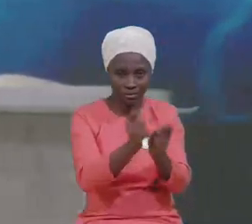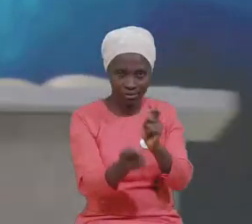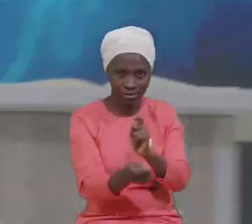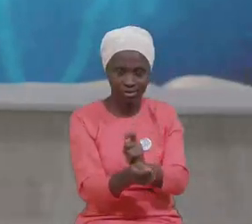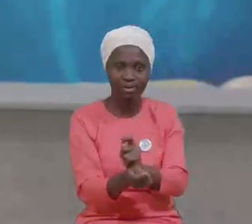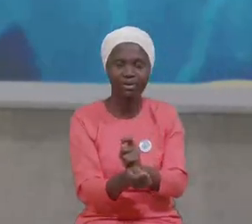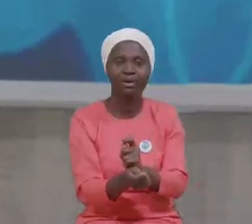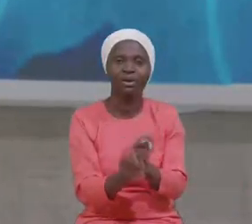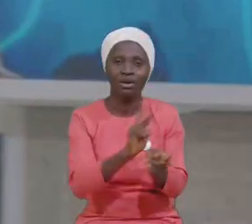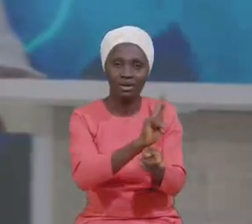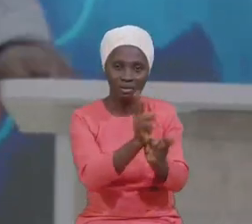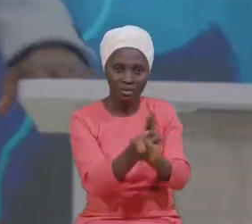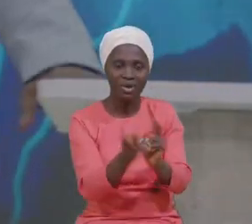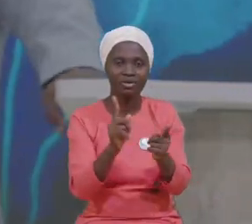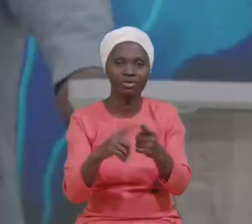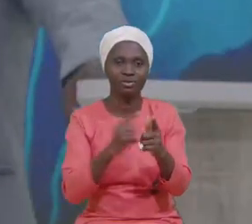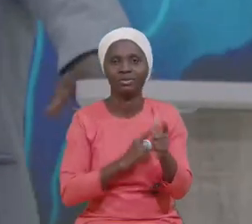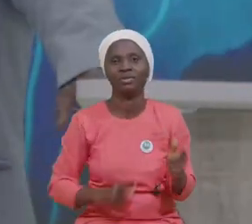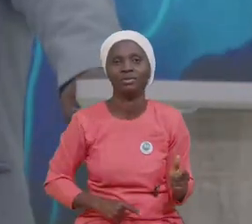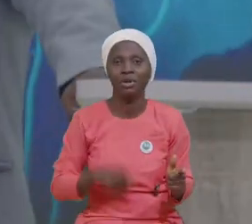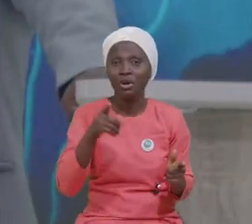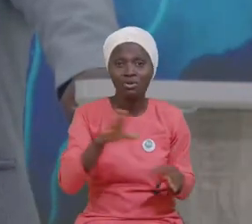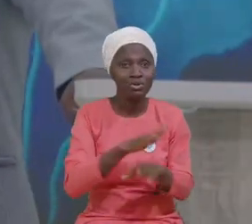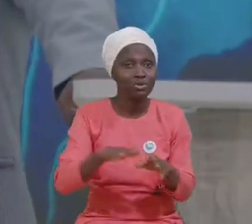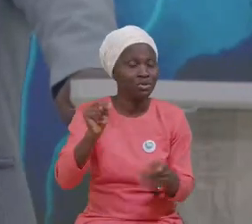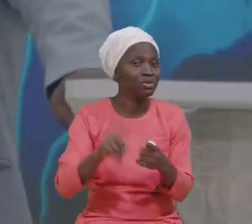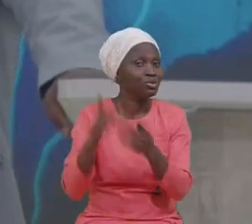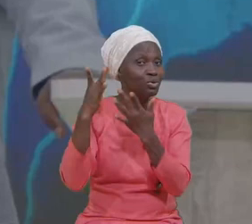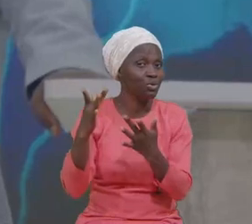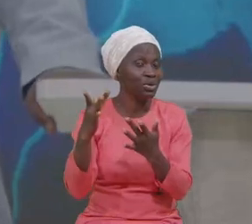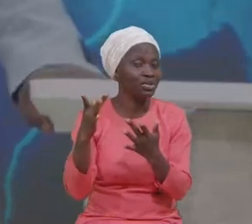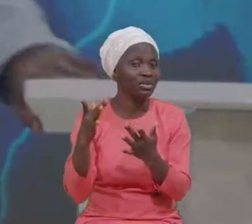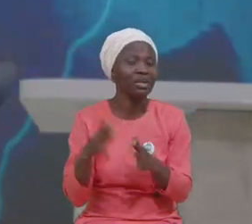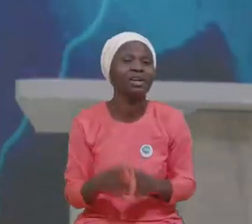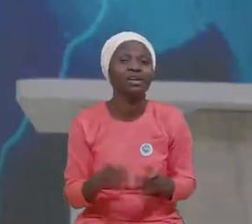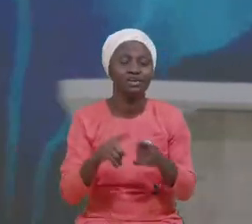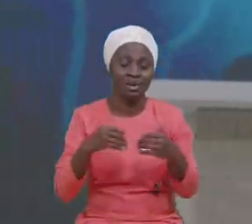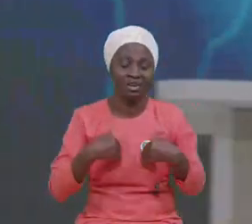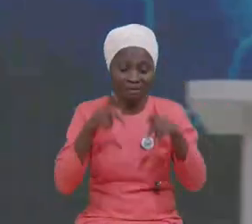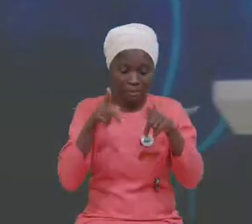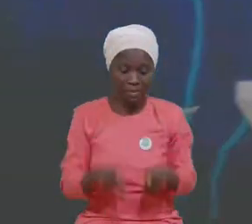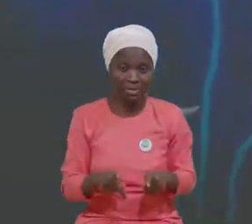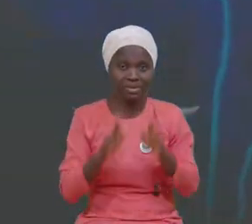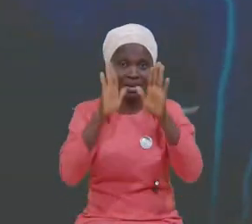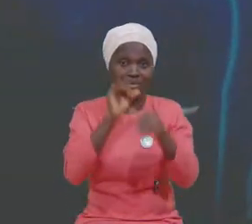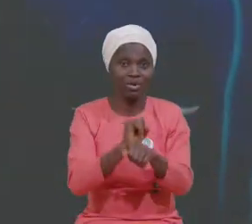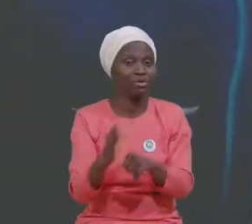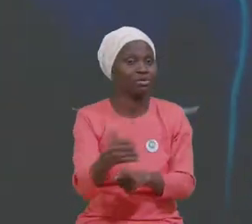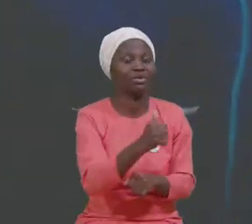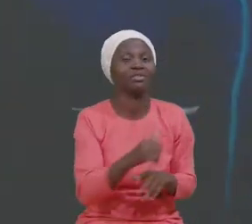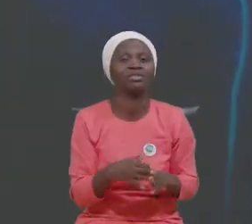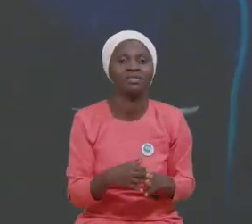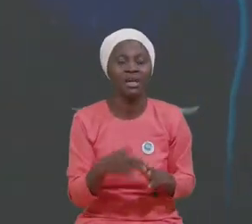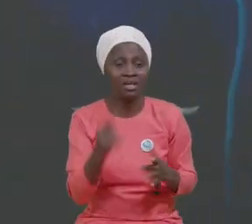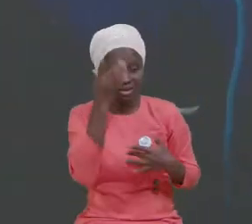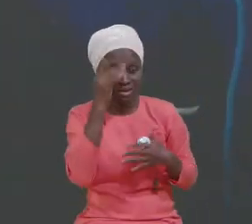n'ont même pas dû attendre jusqu'à voir un miracle personnel. Et ils n'avaient même pas la maladie qui